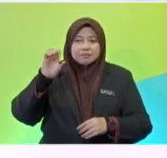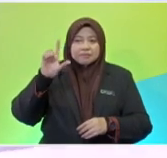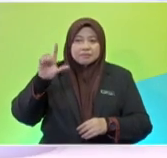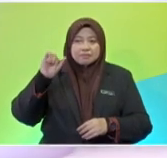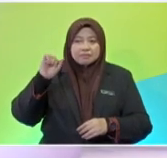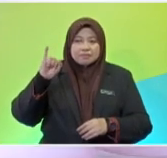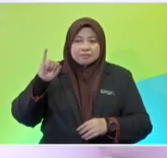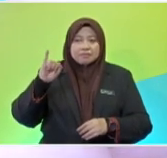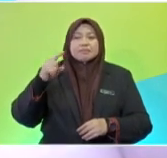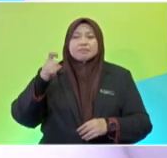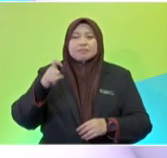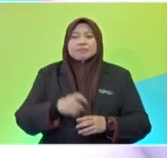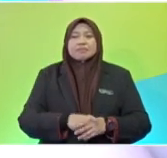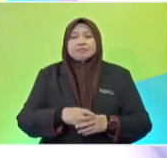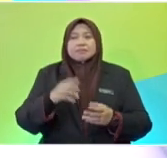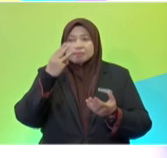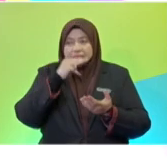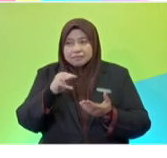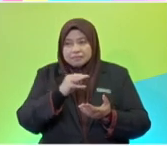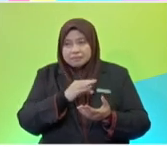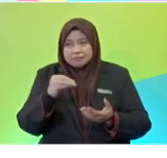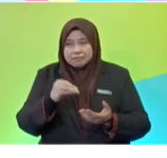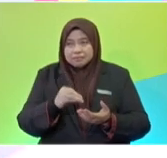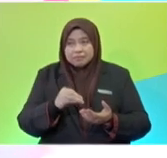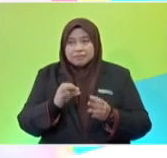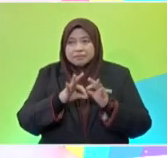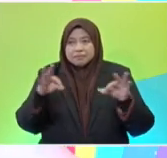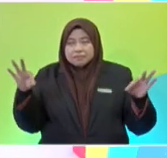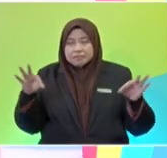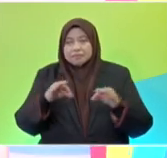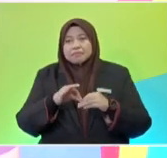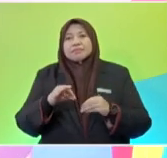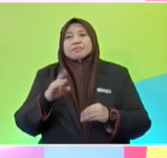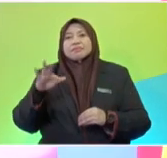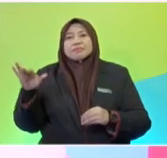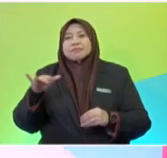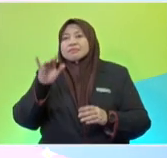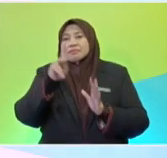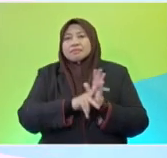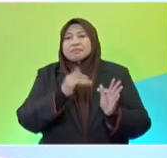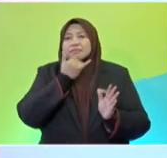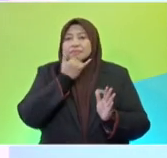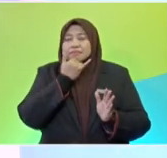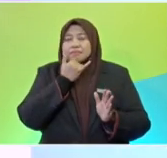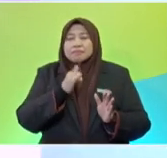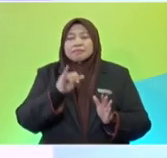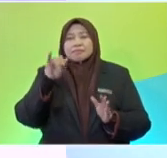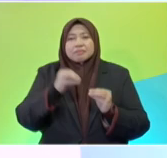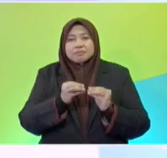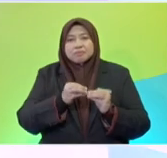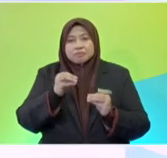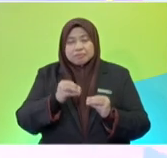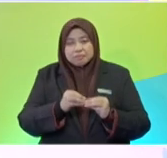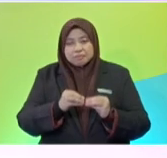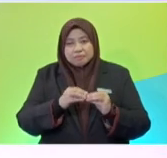cantik silimon untuk ejaan untuk ayah yang kedua iya sama Kita nanti